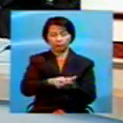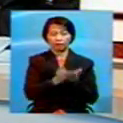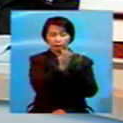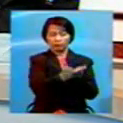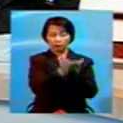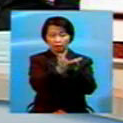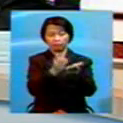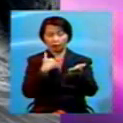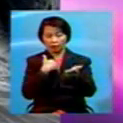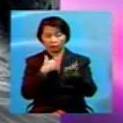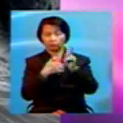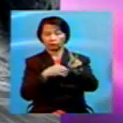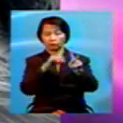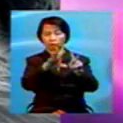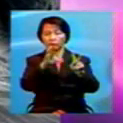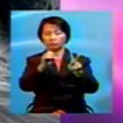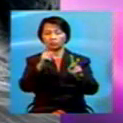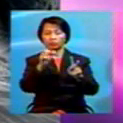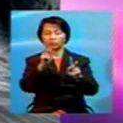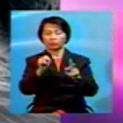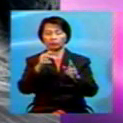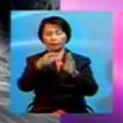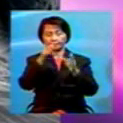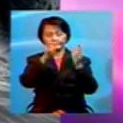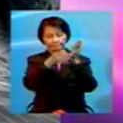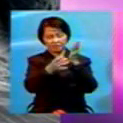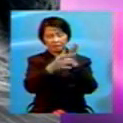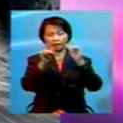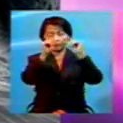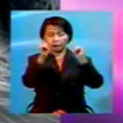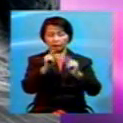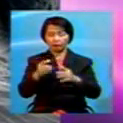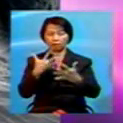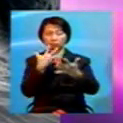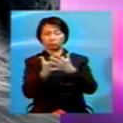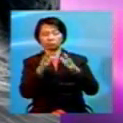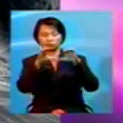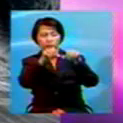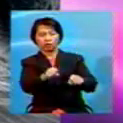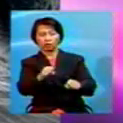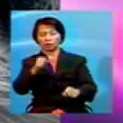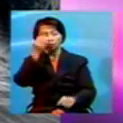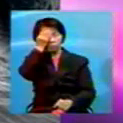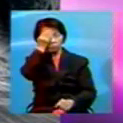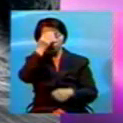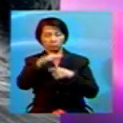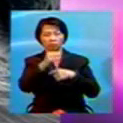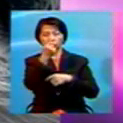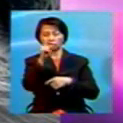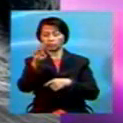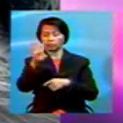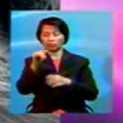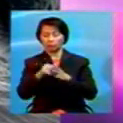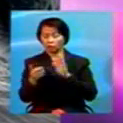yang membawa muatan 2500 Tan Metrik minyak gas Marin D tawan lanun 1145 malam dan